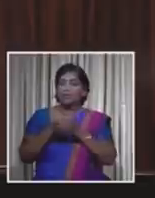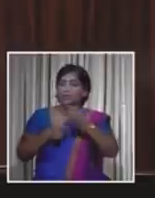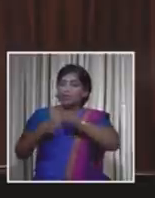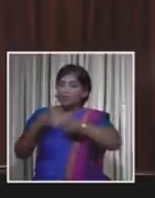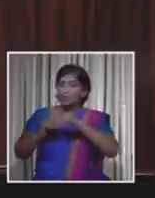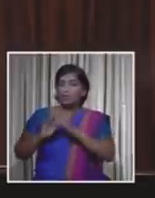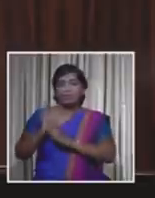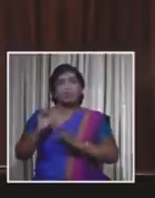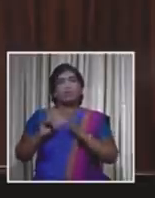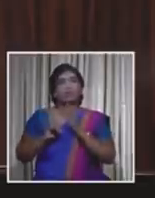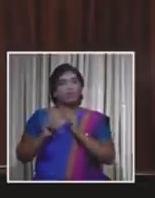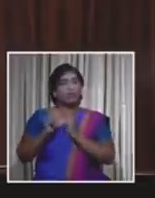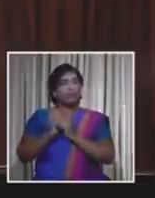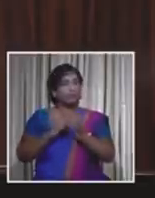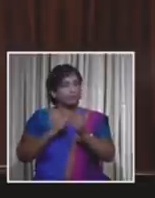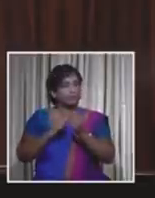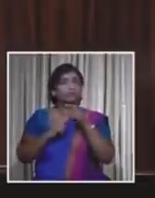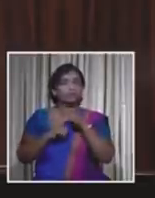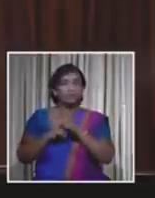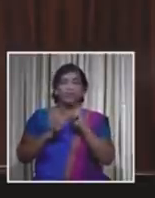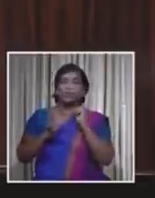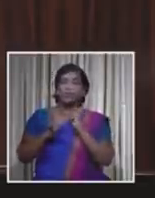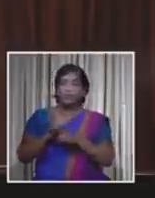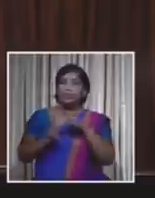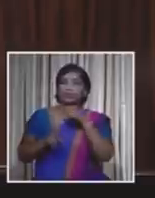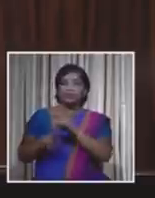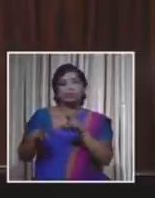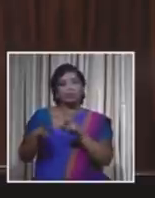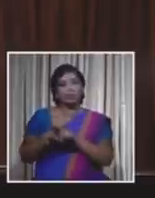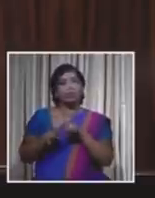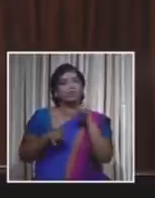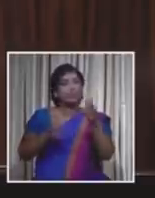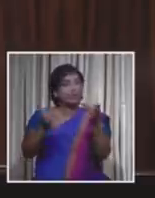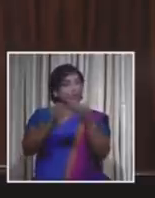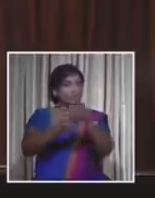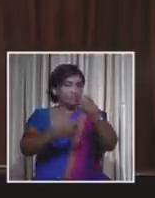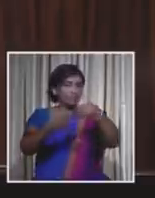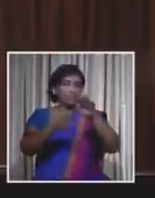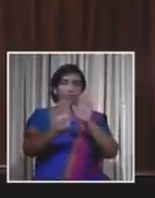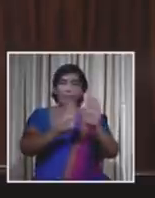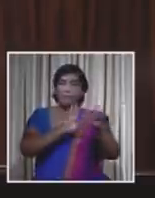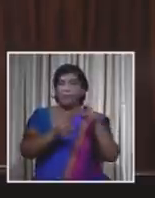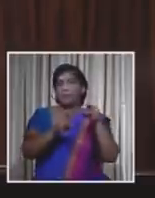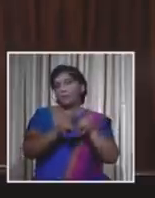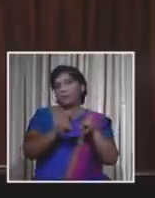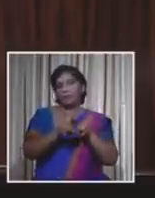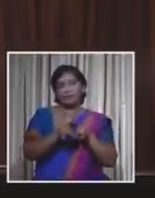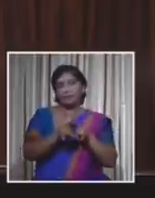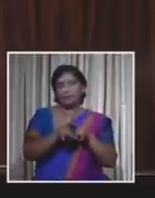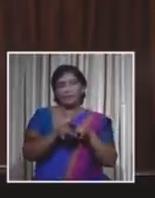කණ්ඩායමේ හැසිරවීම සංවිධායකතුමා වශයෙන් ඔබතුමාගේ කණ්ඩායම හැසිරවීම ඔබතුමා